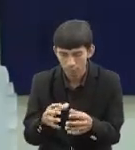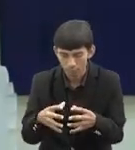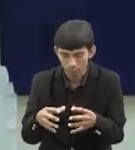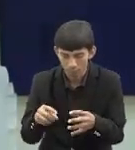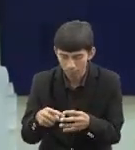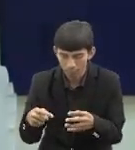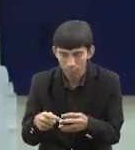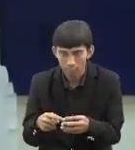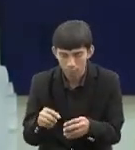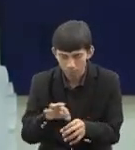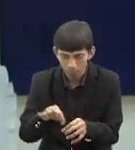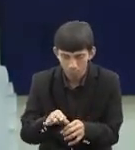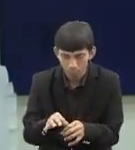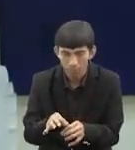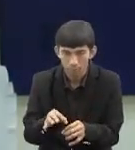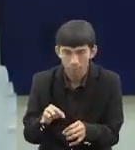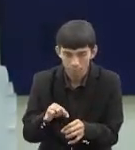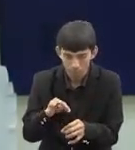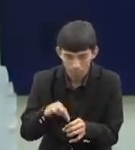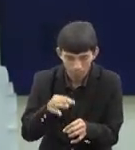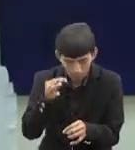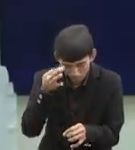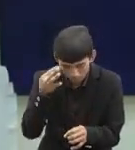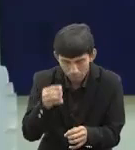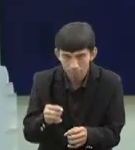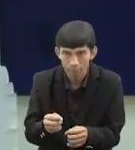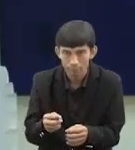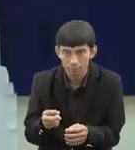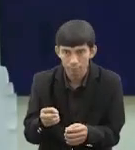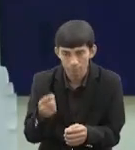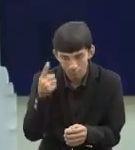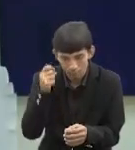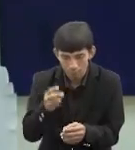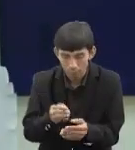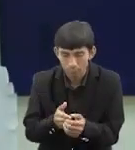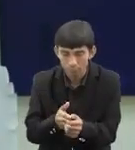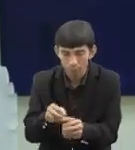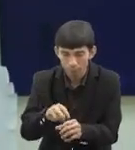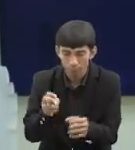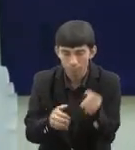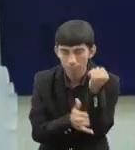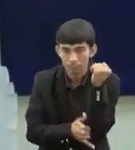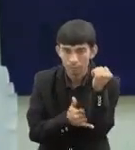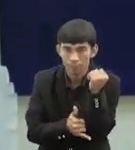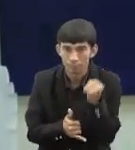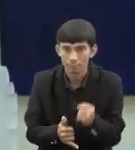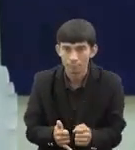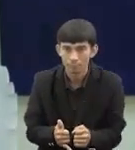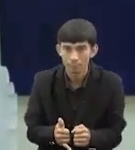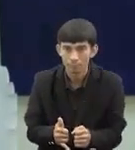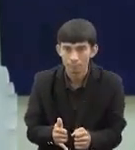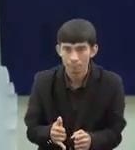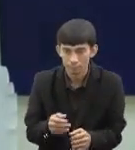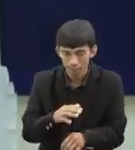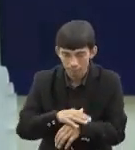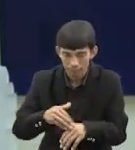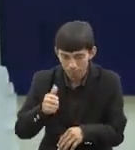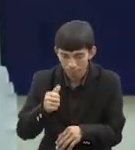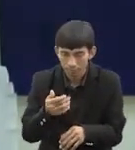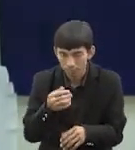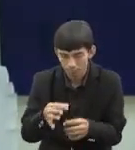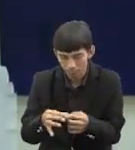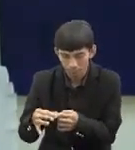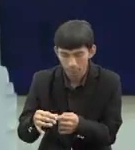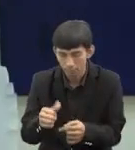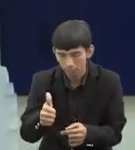sao mau tụ rên tai ca khoe sầm rập nom chân cào pro tinh